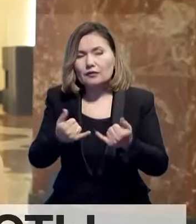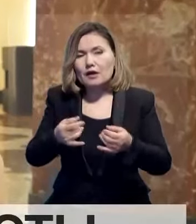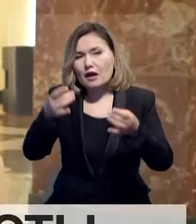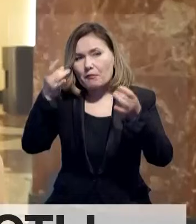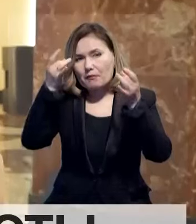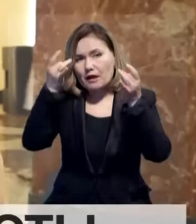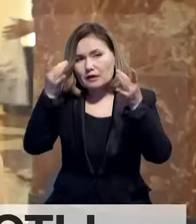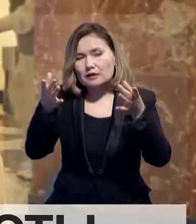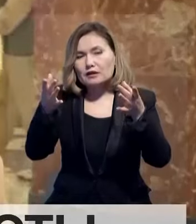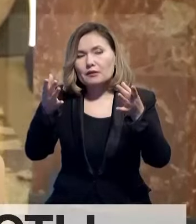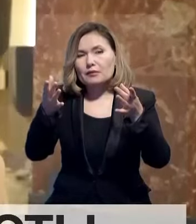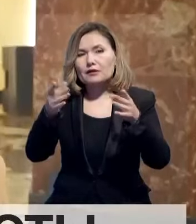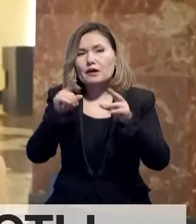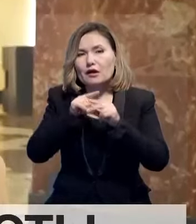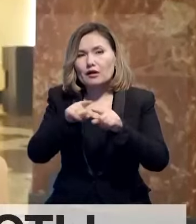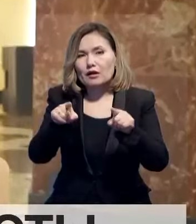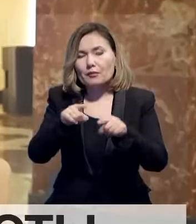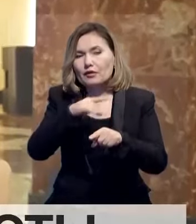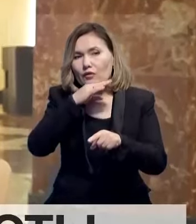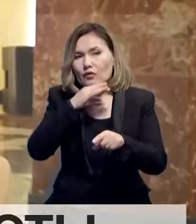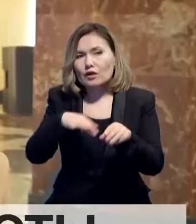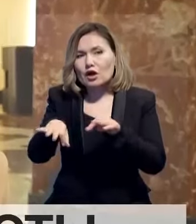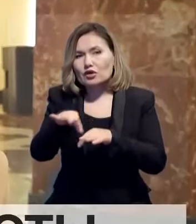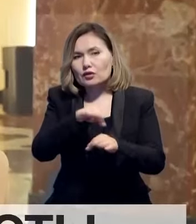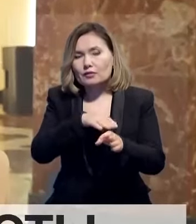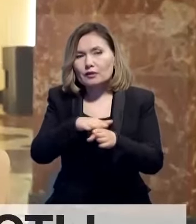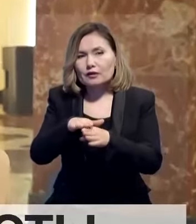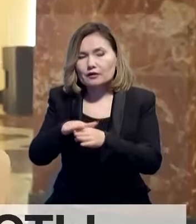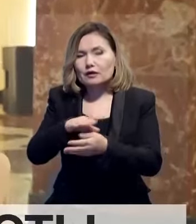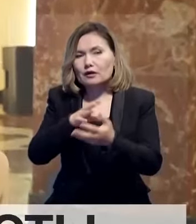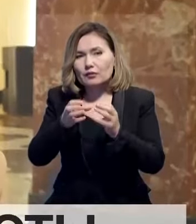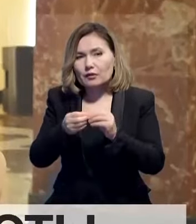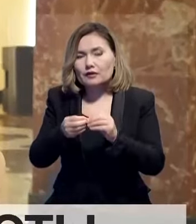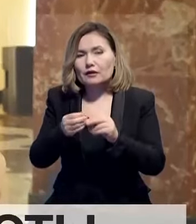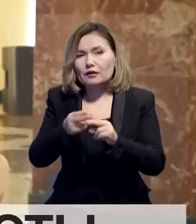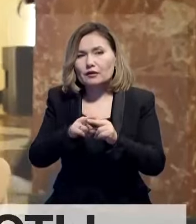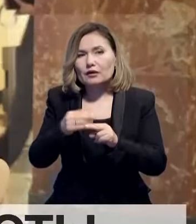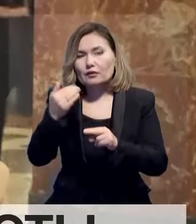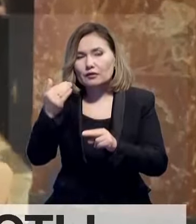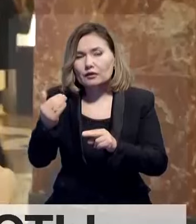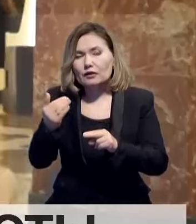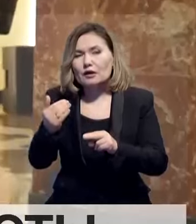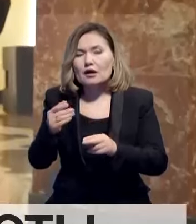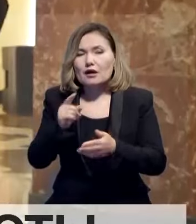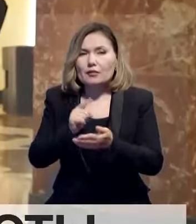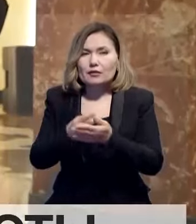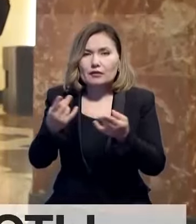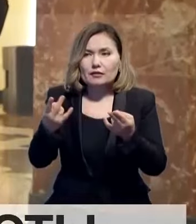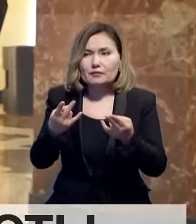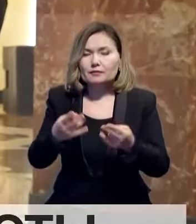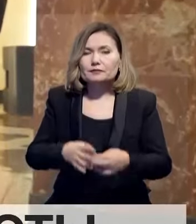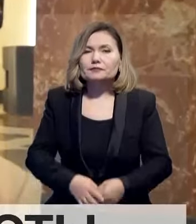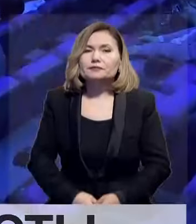мәдениетімізді насихаттап жүрген көптеген жобаларды өткізіп, енді генетикалық жаттарын оятып жатырмыз деген сөз.